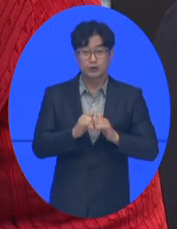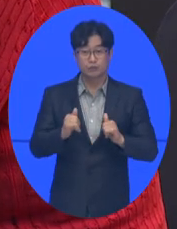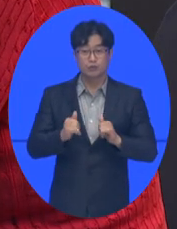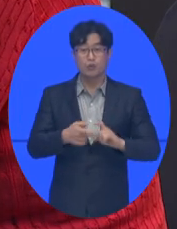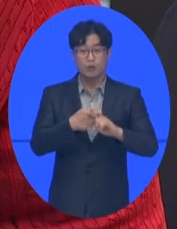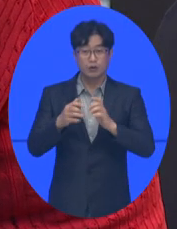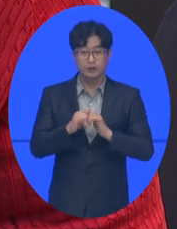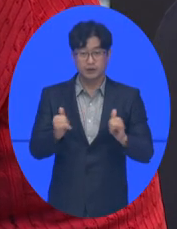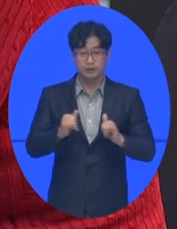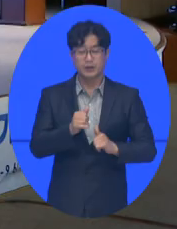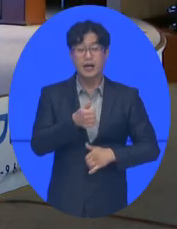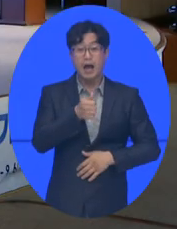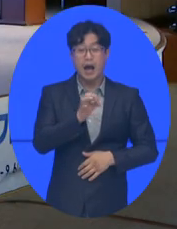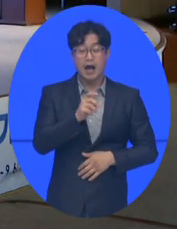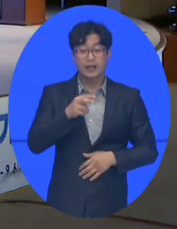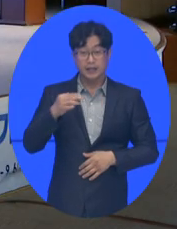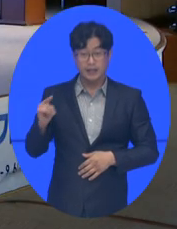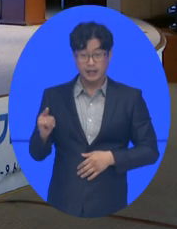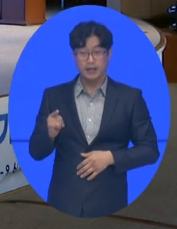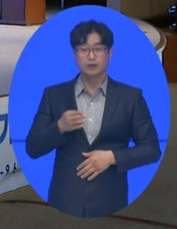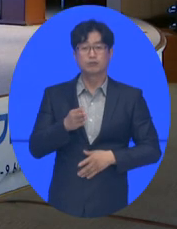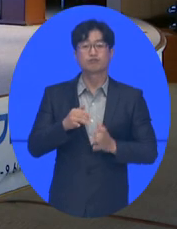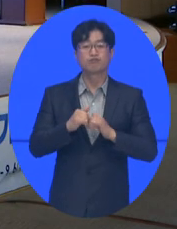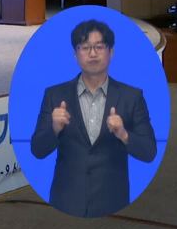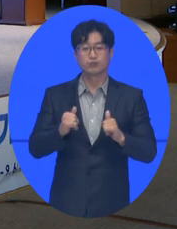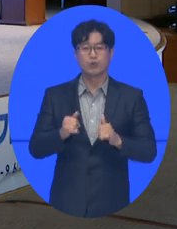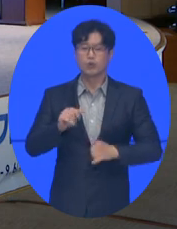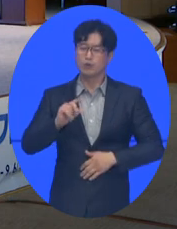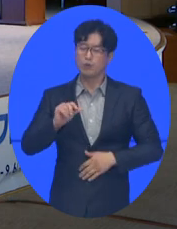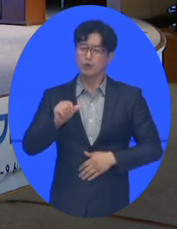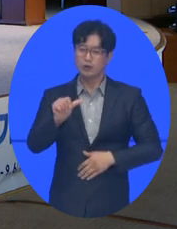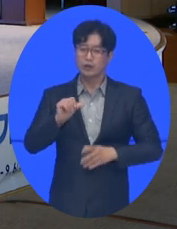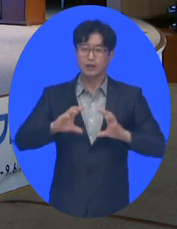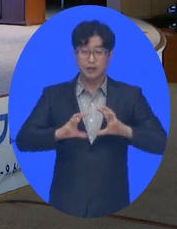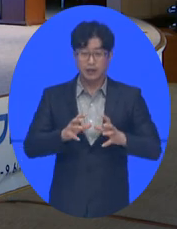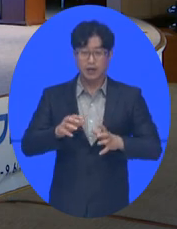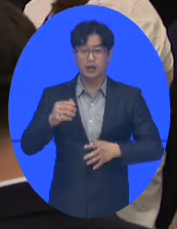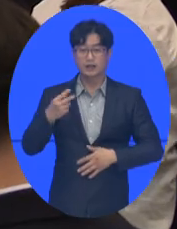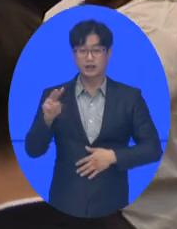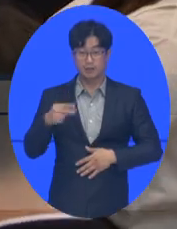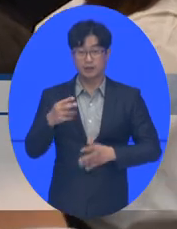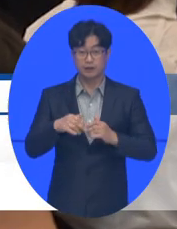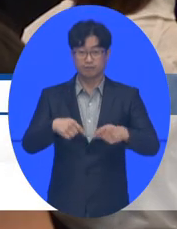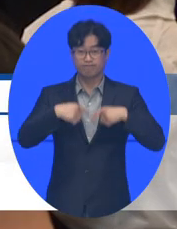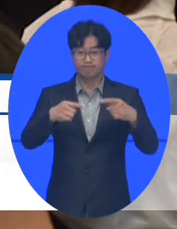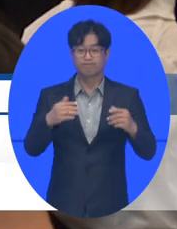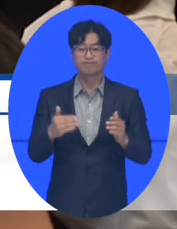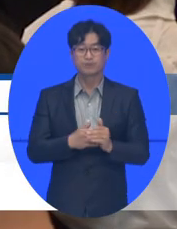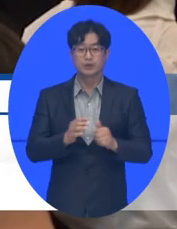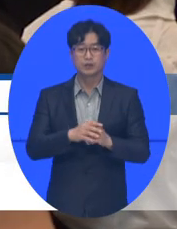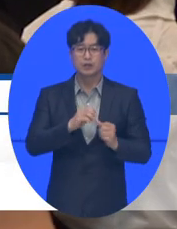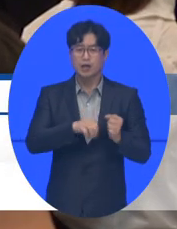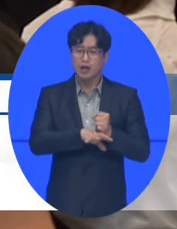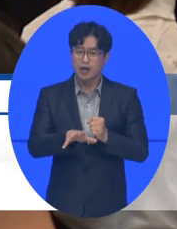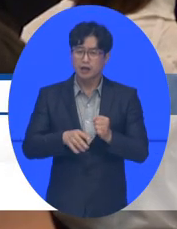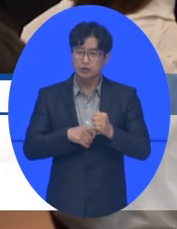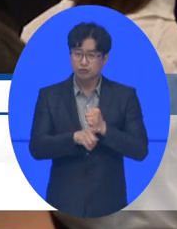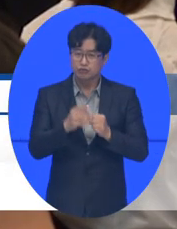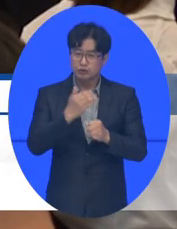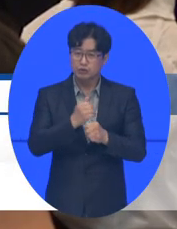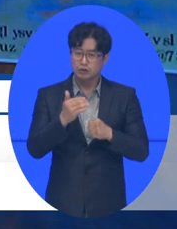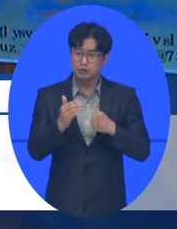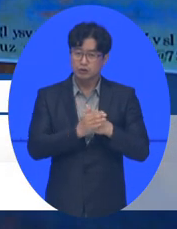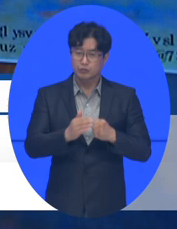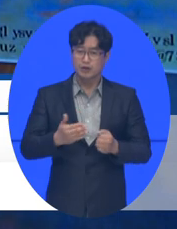관계자, 아태 정부, 학계 도민 등 5개국 200여 명이 참가했습니다. 다양한 원인으로 발생하고 유입되기